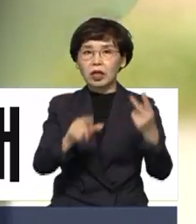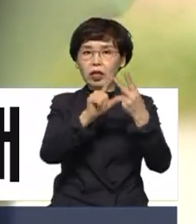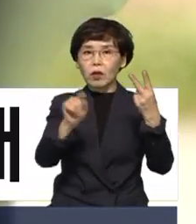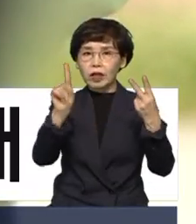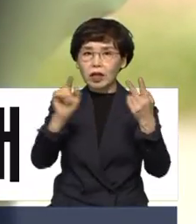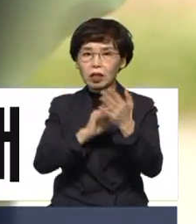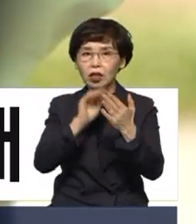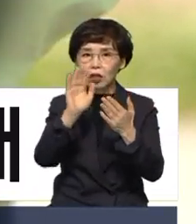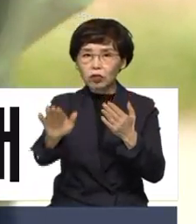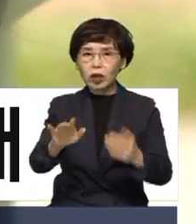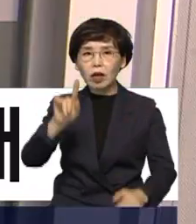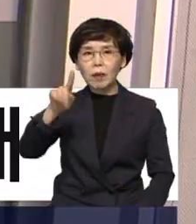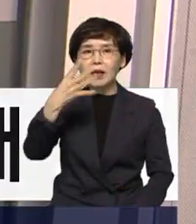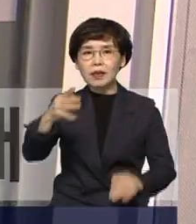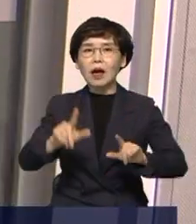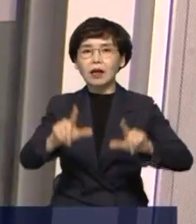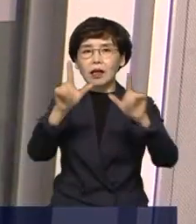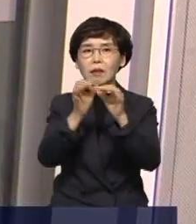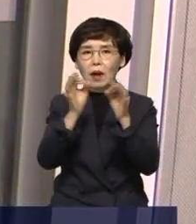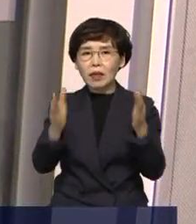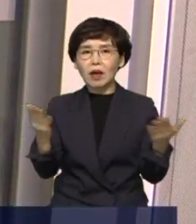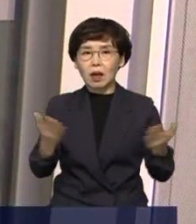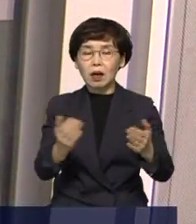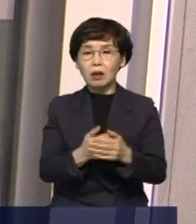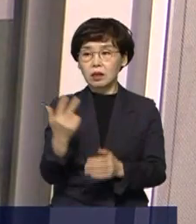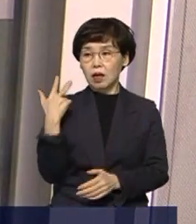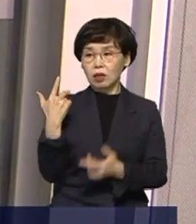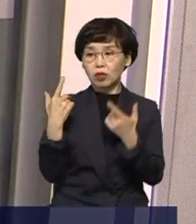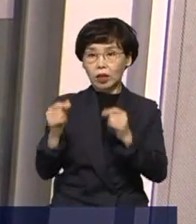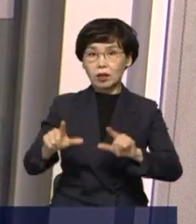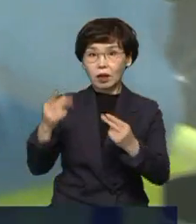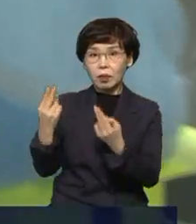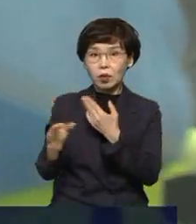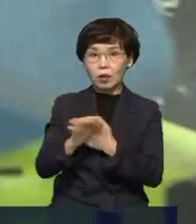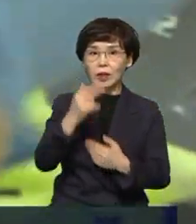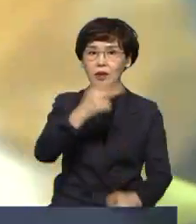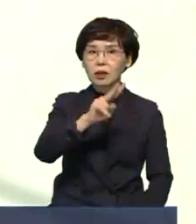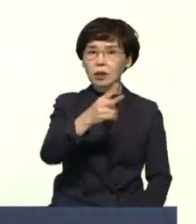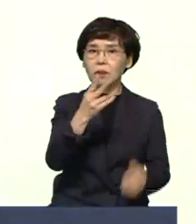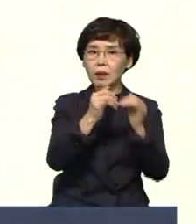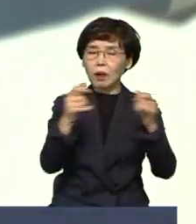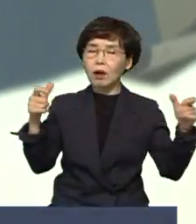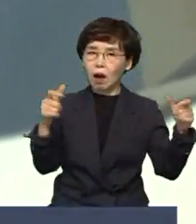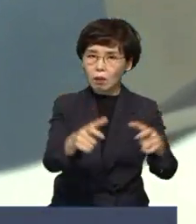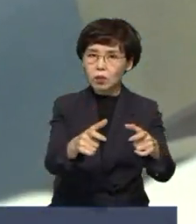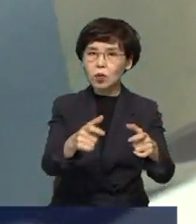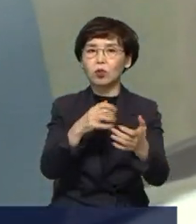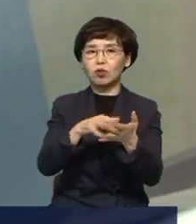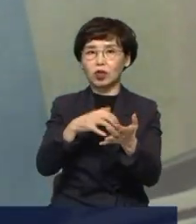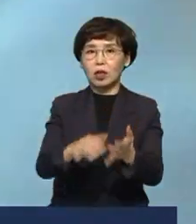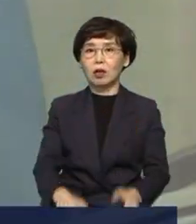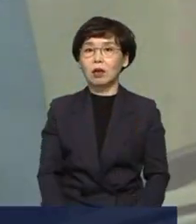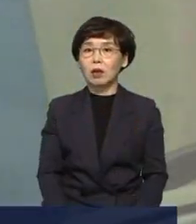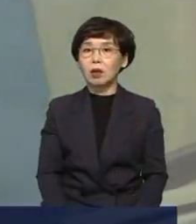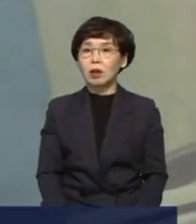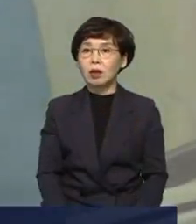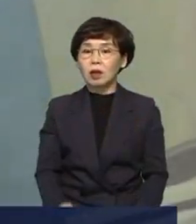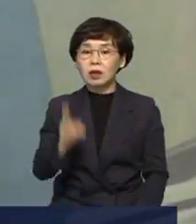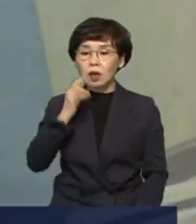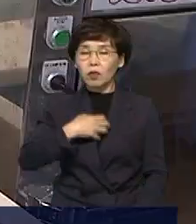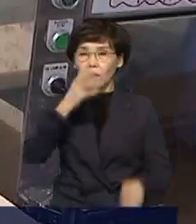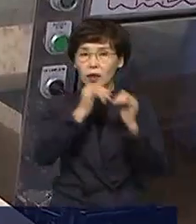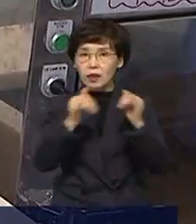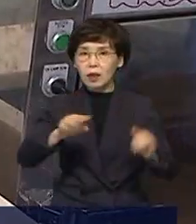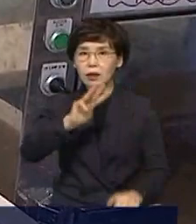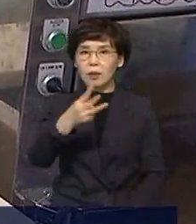1일 이후 104일 만입니다. 지난주 같은 날에 비해 7,200여 명 감소한 수치입니다. 위중증